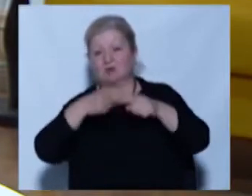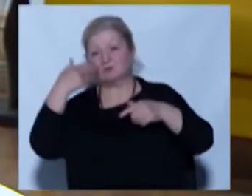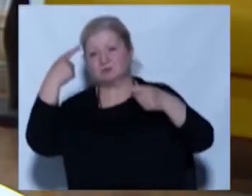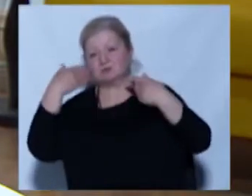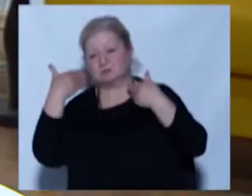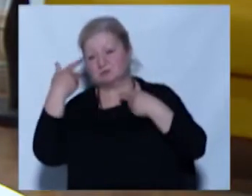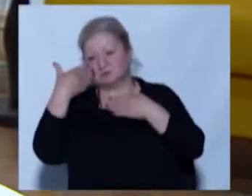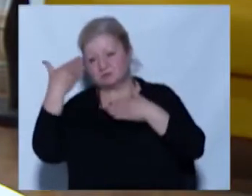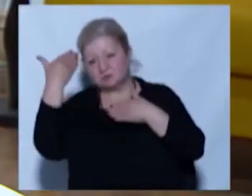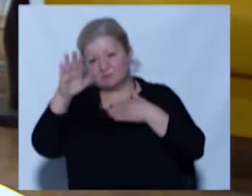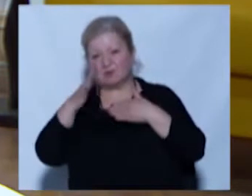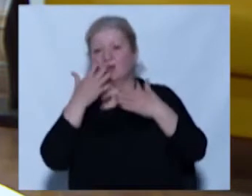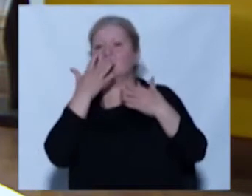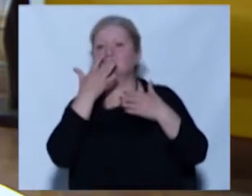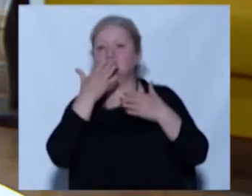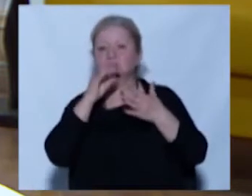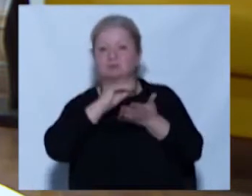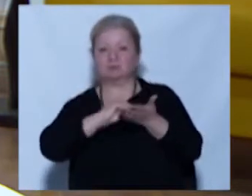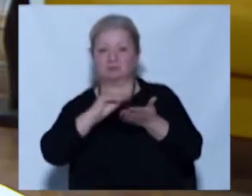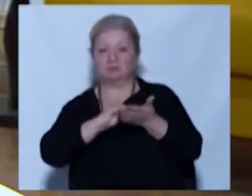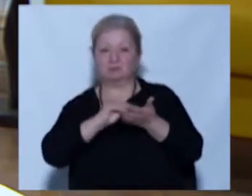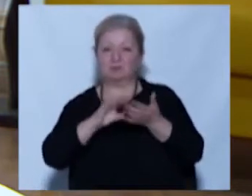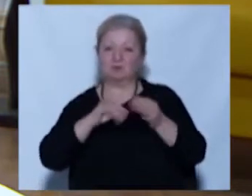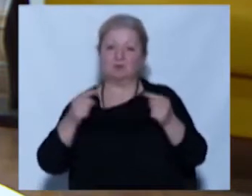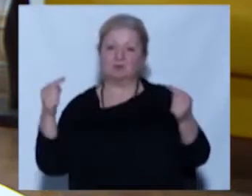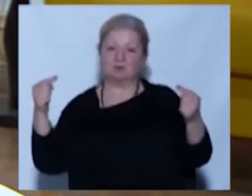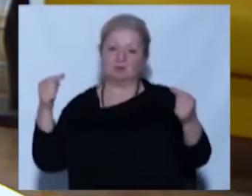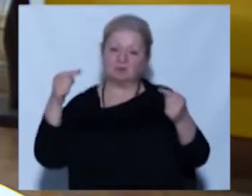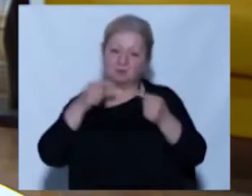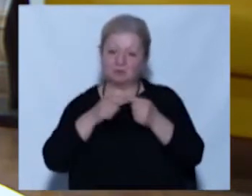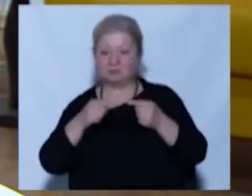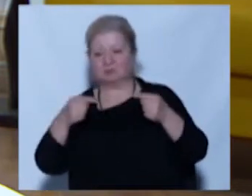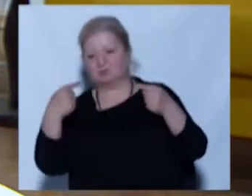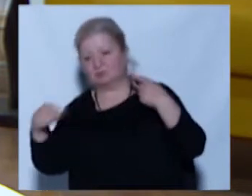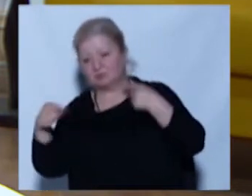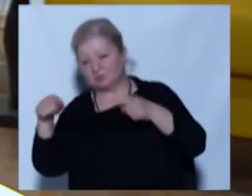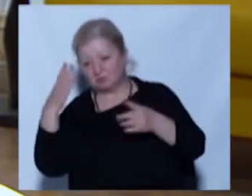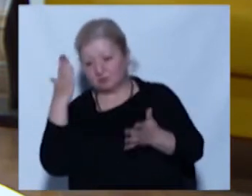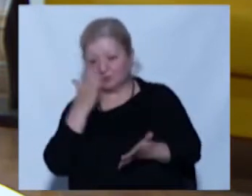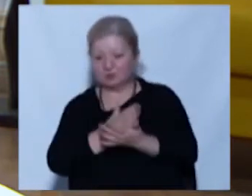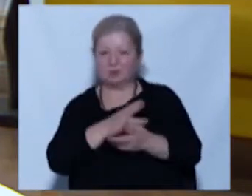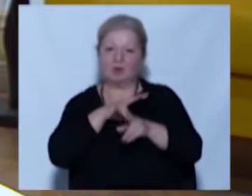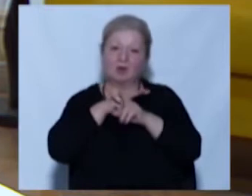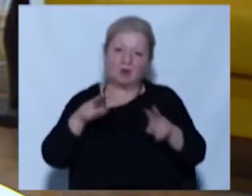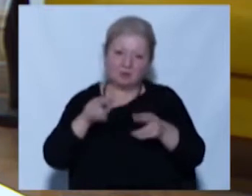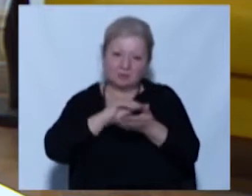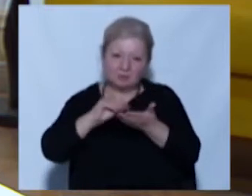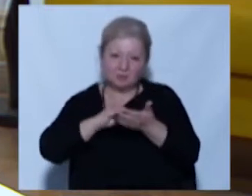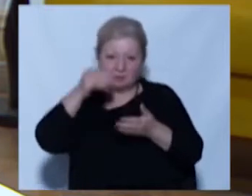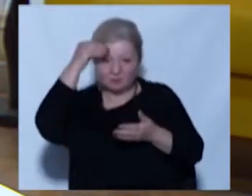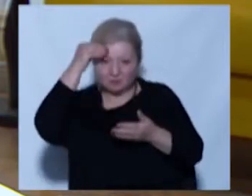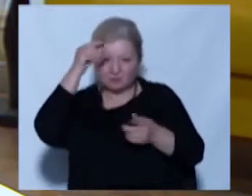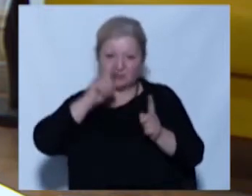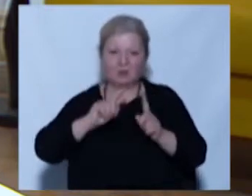ეპოქის სხვა უცხოელი ისტორიკოსების მიზნებს. ემთხვევა თუ არა ისინი ერთმანეთს, განსხვავდება თუ